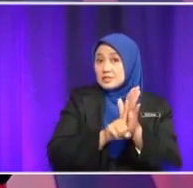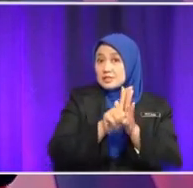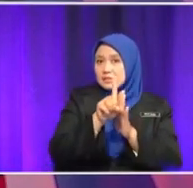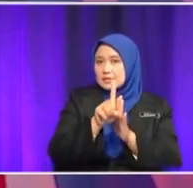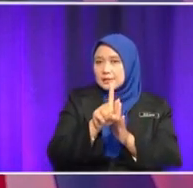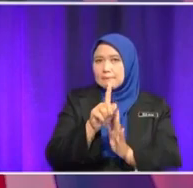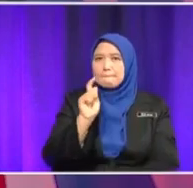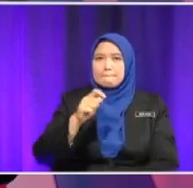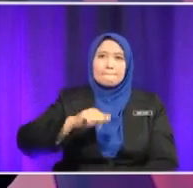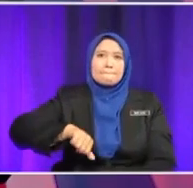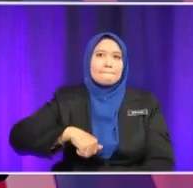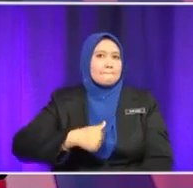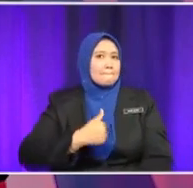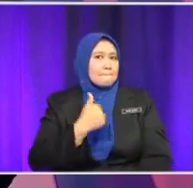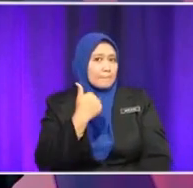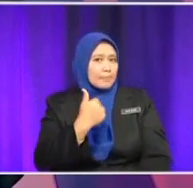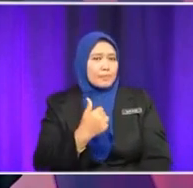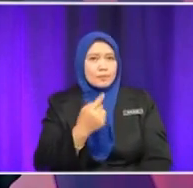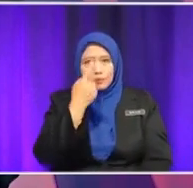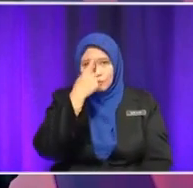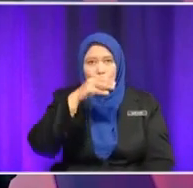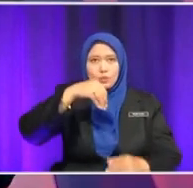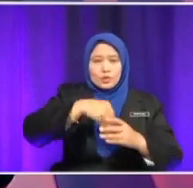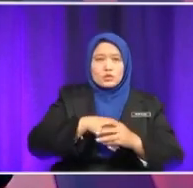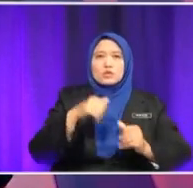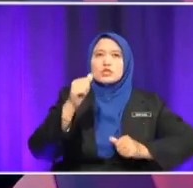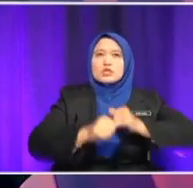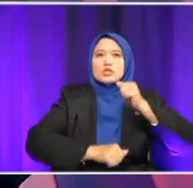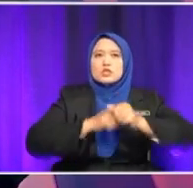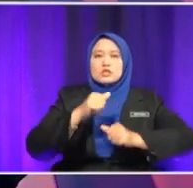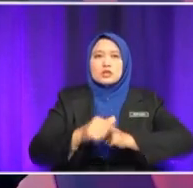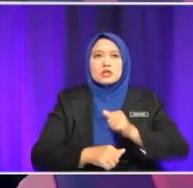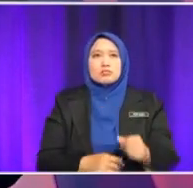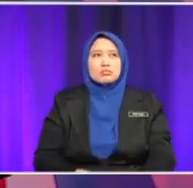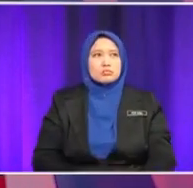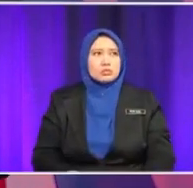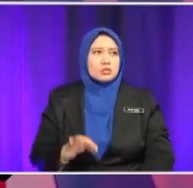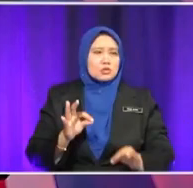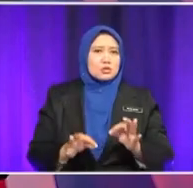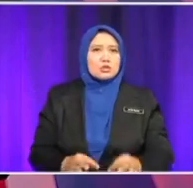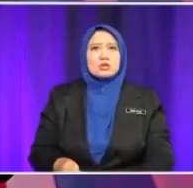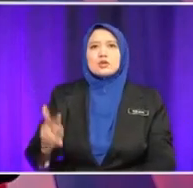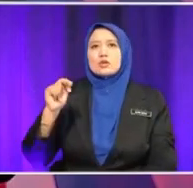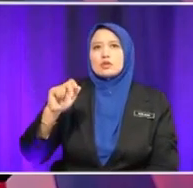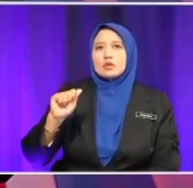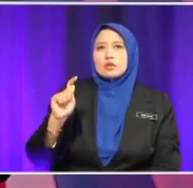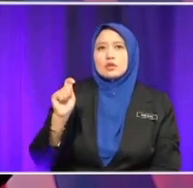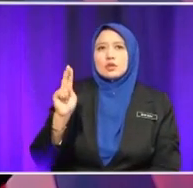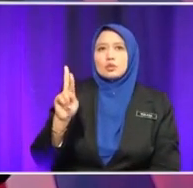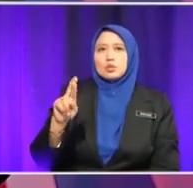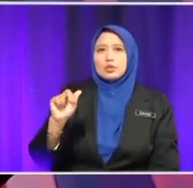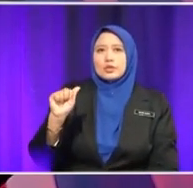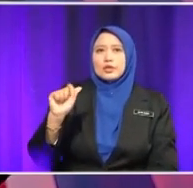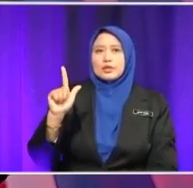masuk kelas aliran sains dan juga naturalisme membuat kajian tadi yang saya Terangkan